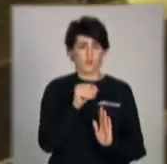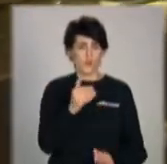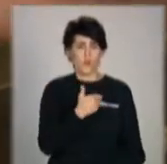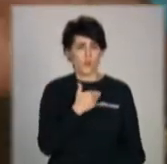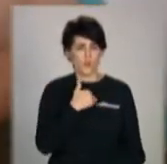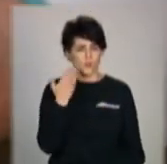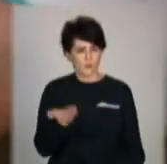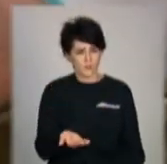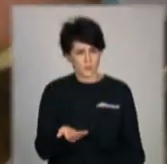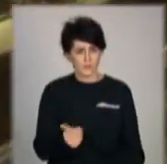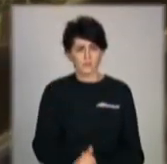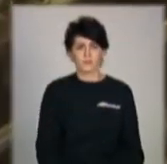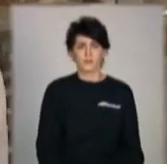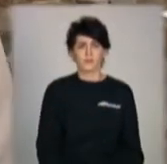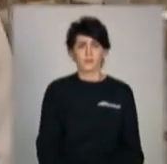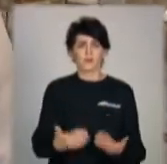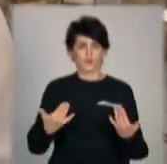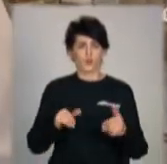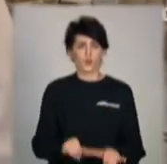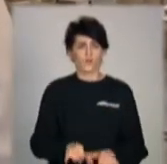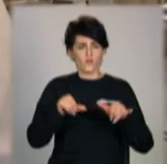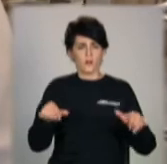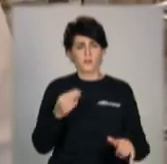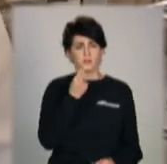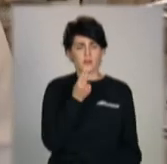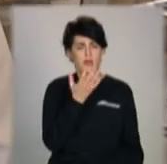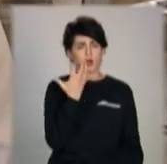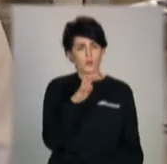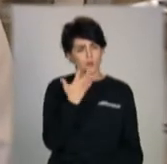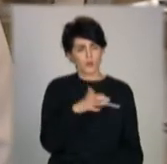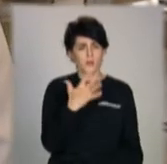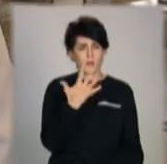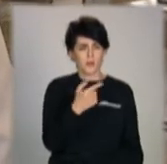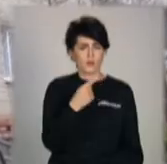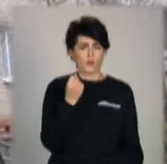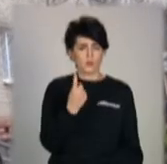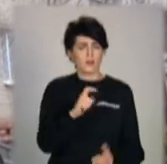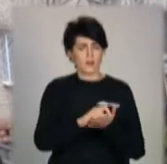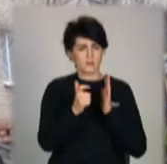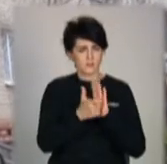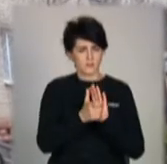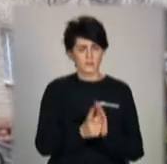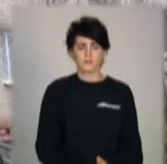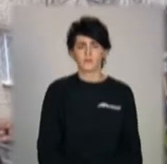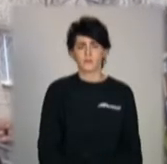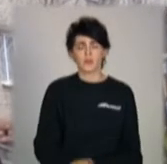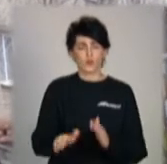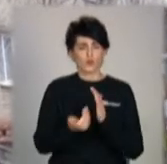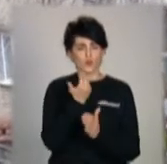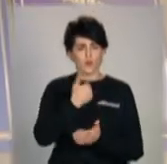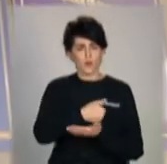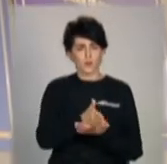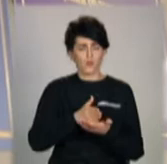Сейчас увеличился обхват питания горячим 5-11 классов. На нове обладнання для